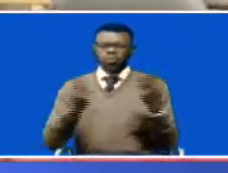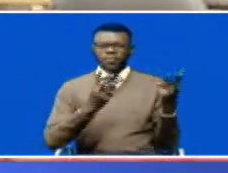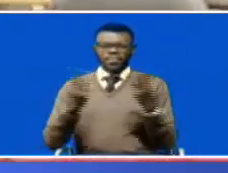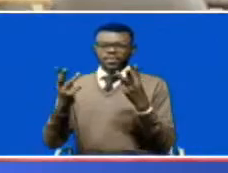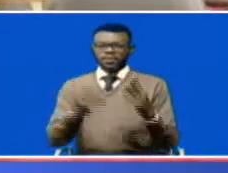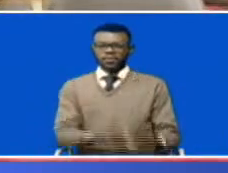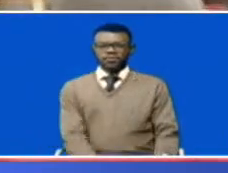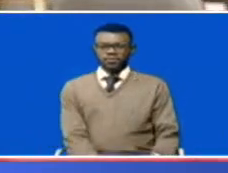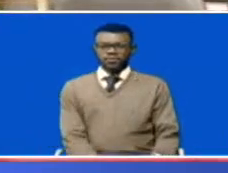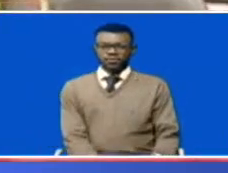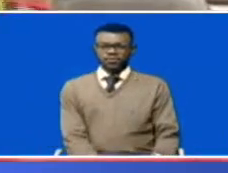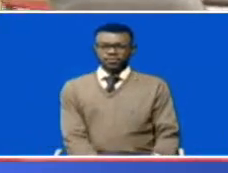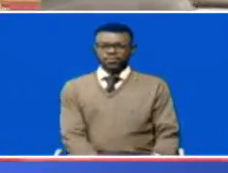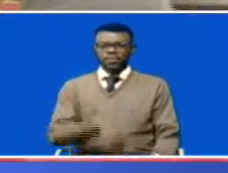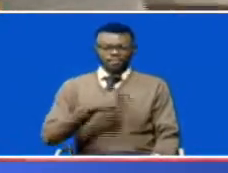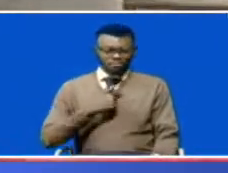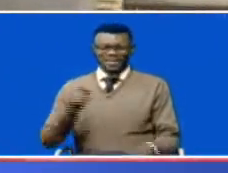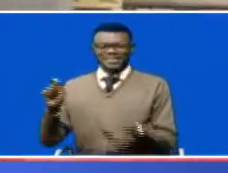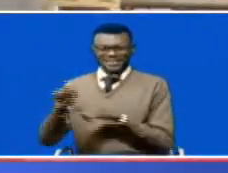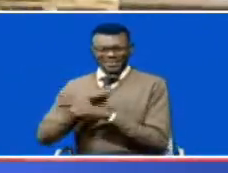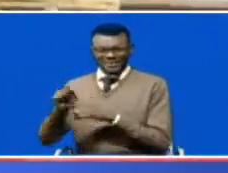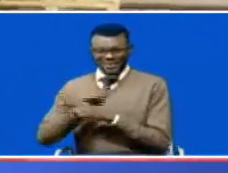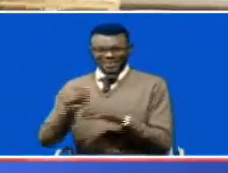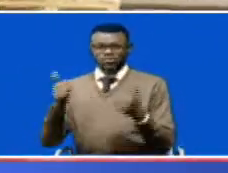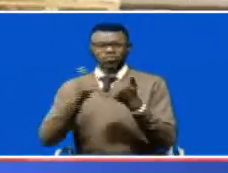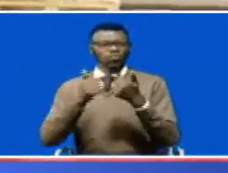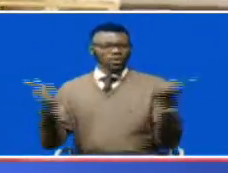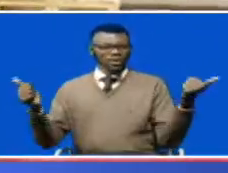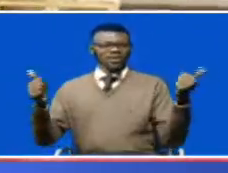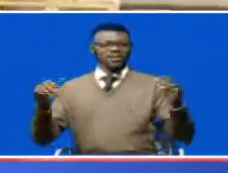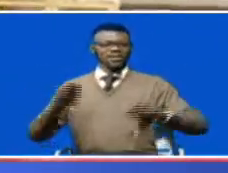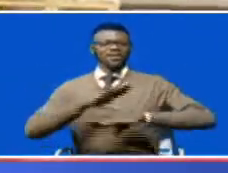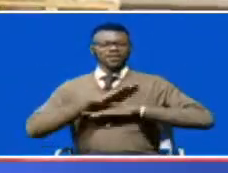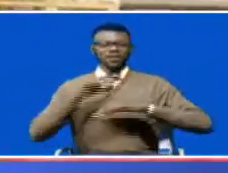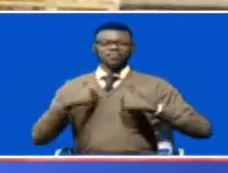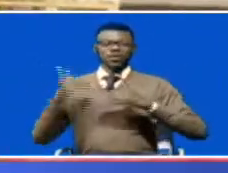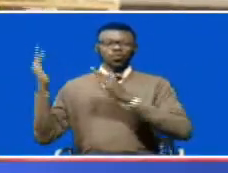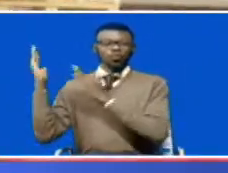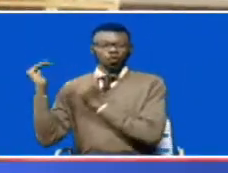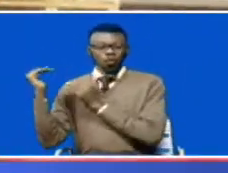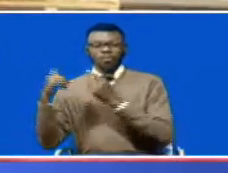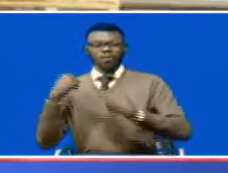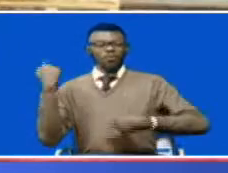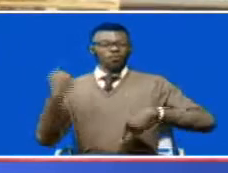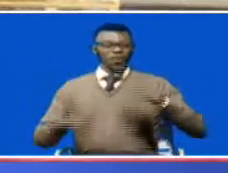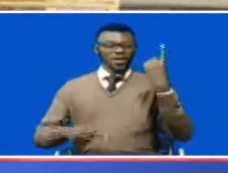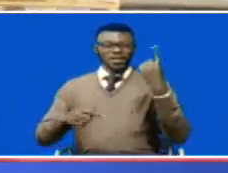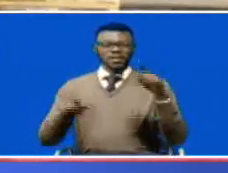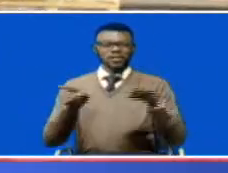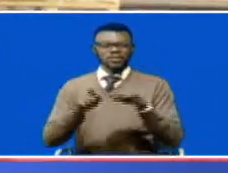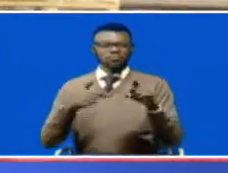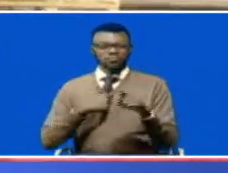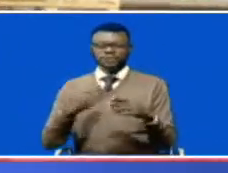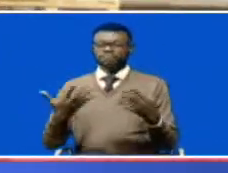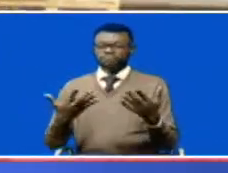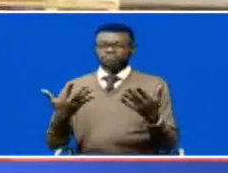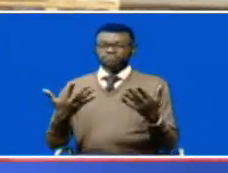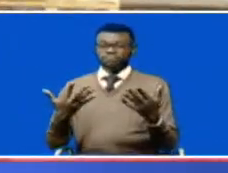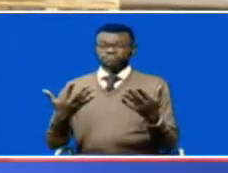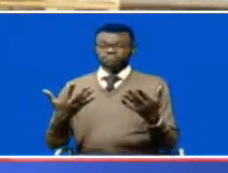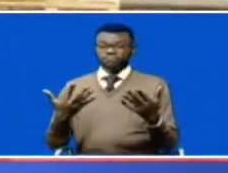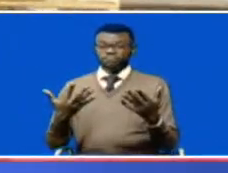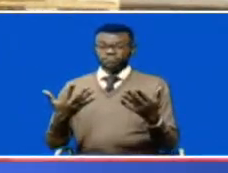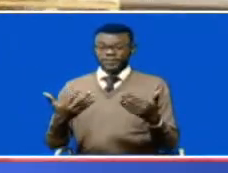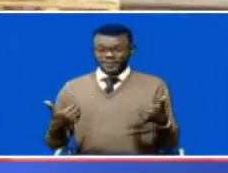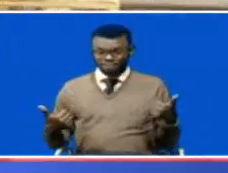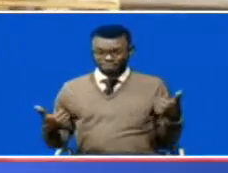umejipanga vizuri? Nilikuwa nifanya mazoezi ya kutosha. Nikitarajia mazuri. Hata nikijiandaa kwenda Togo, taenda